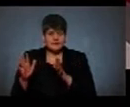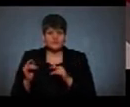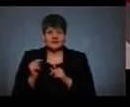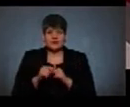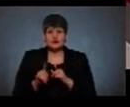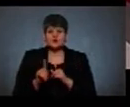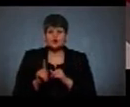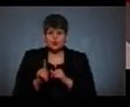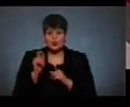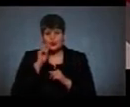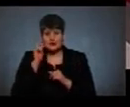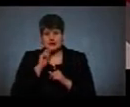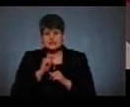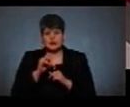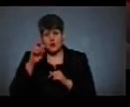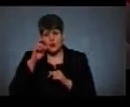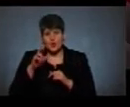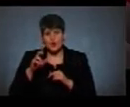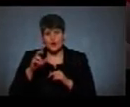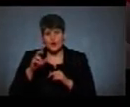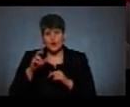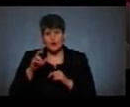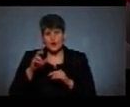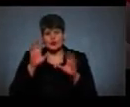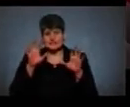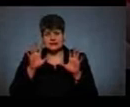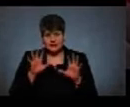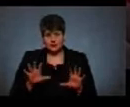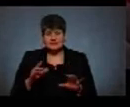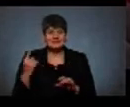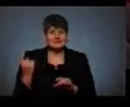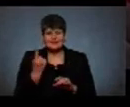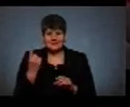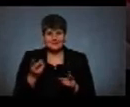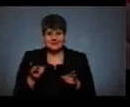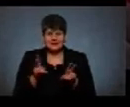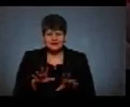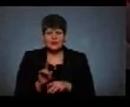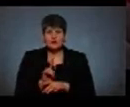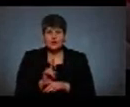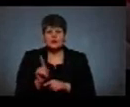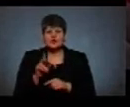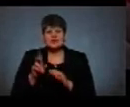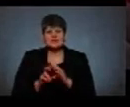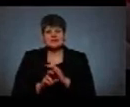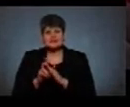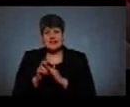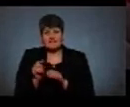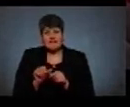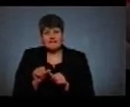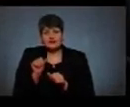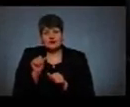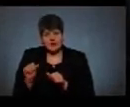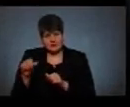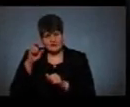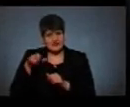що українська конституція, єдина конституція світу, де залишилася ця радянська норма про те, що церква відділена від держави,